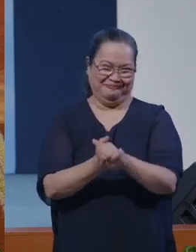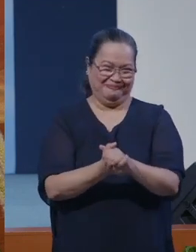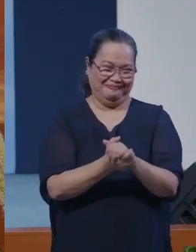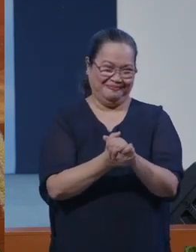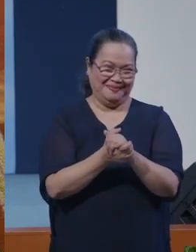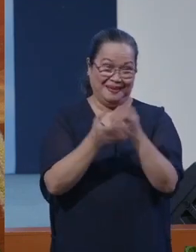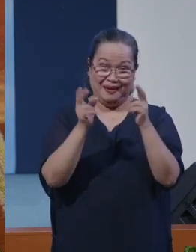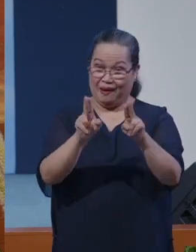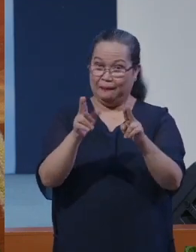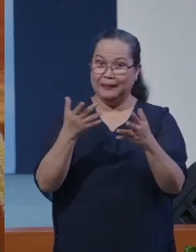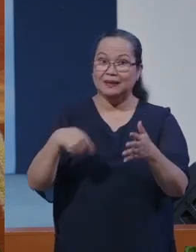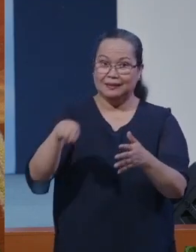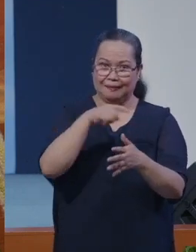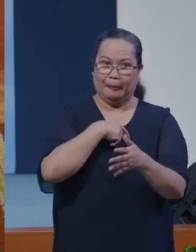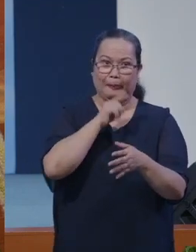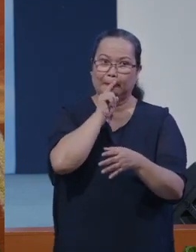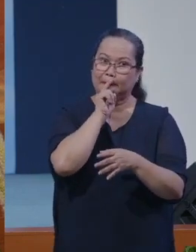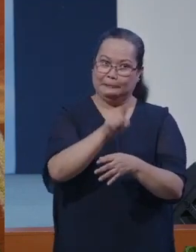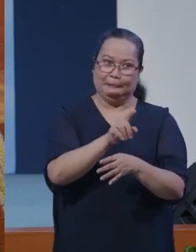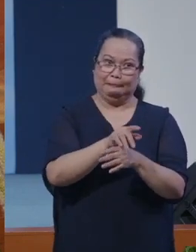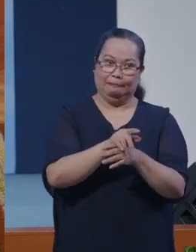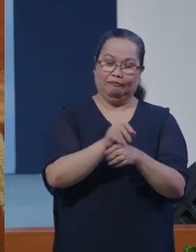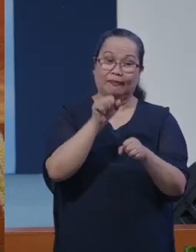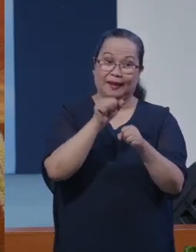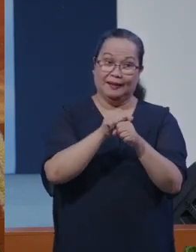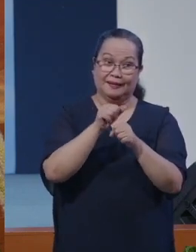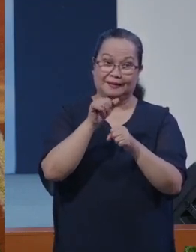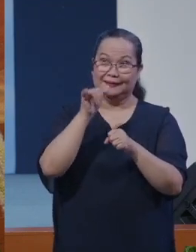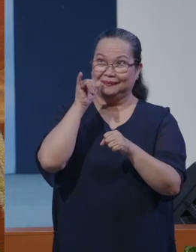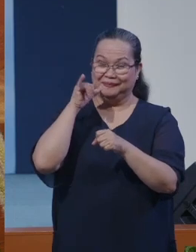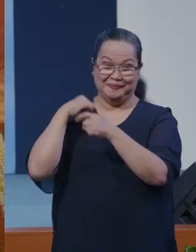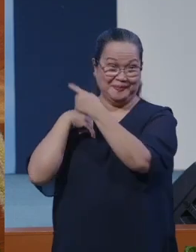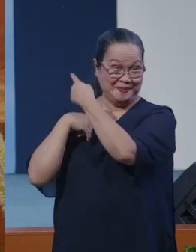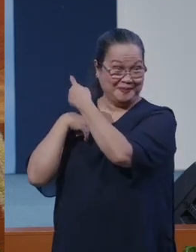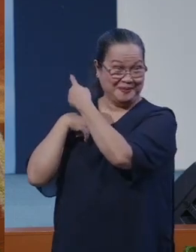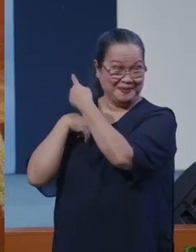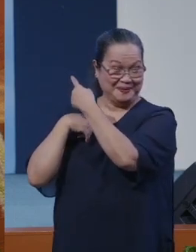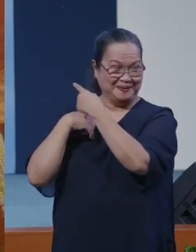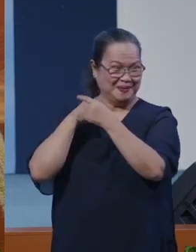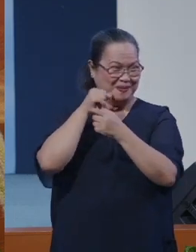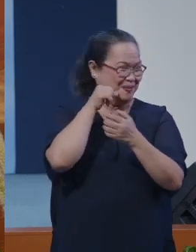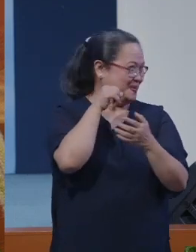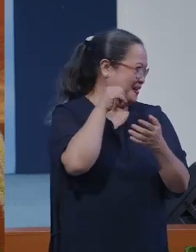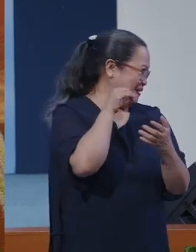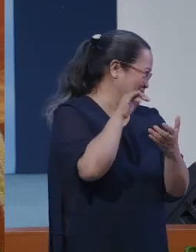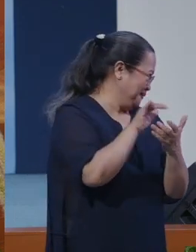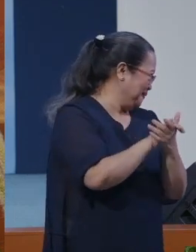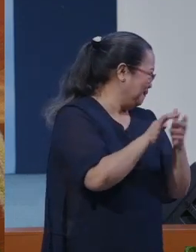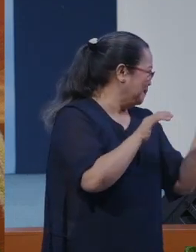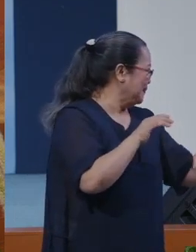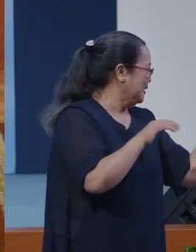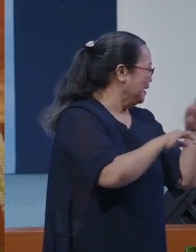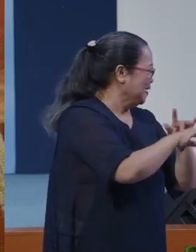Nangyayari sa atin, Kaya nga kahapon, yung misis ko, buti umalis.